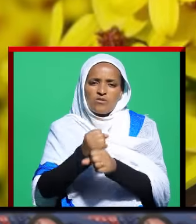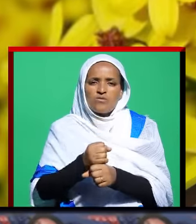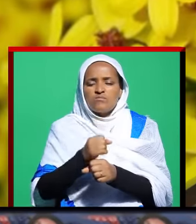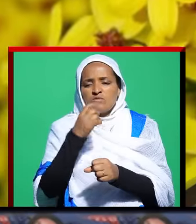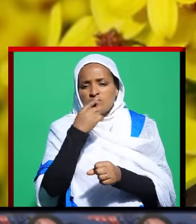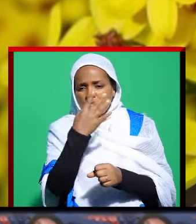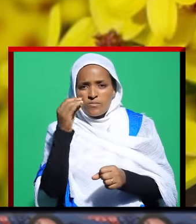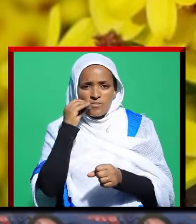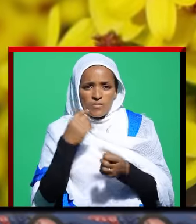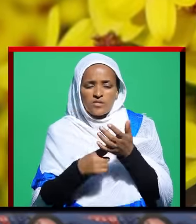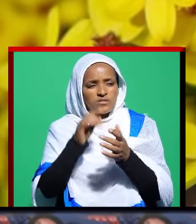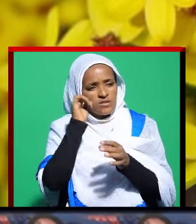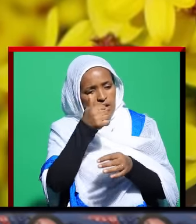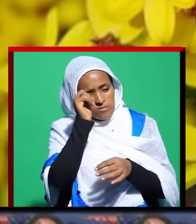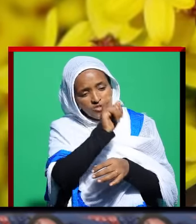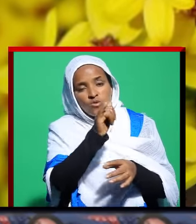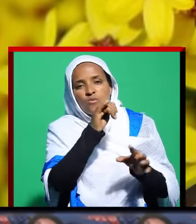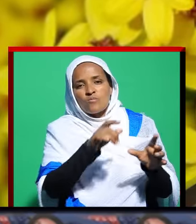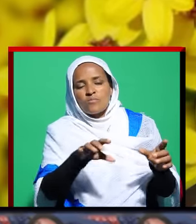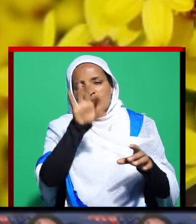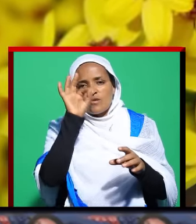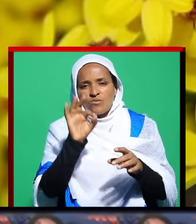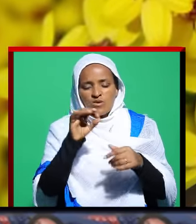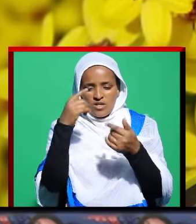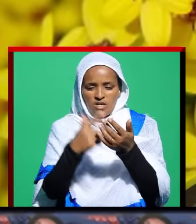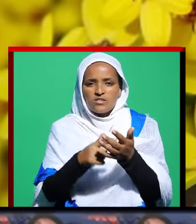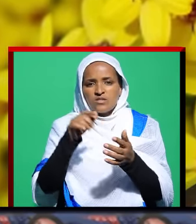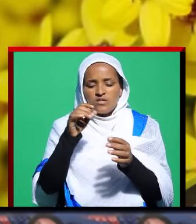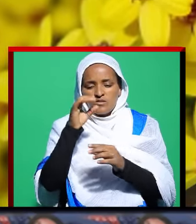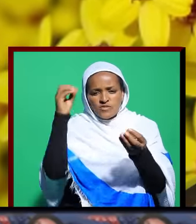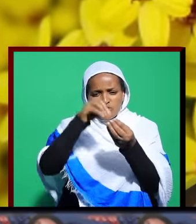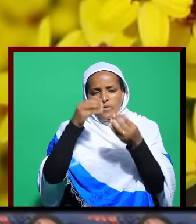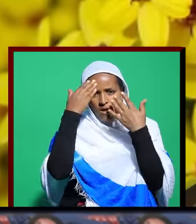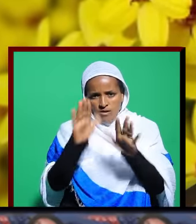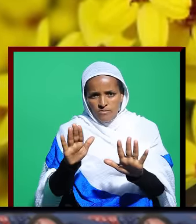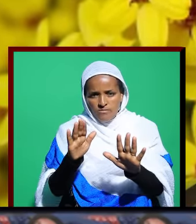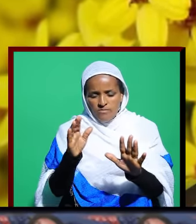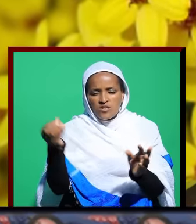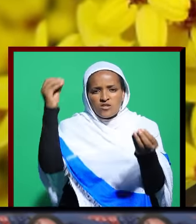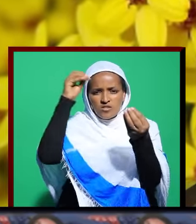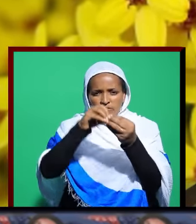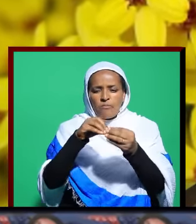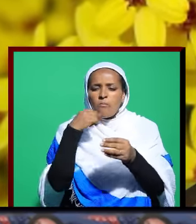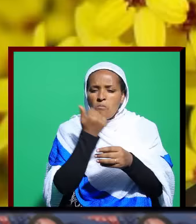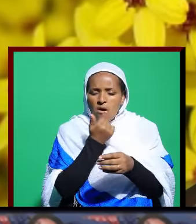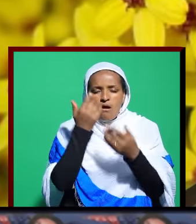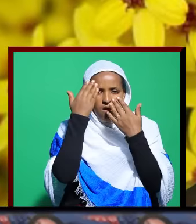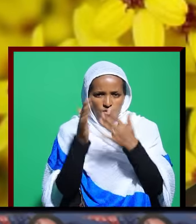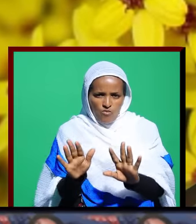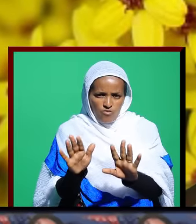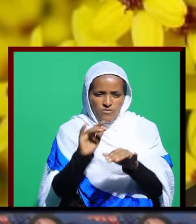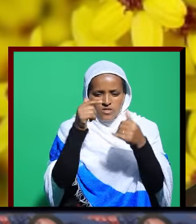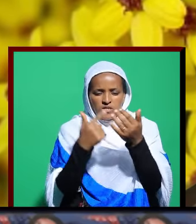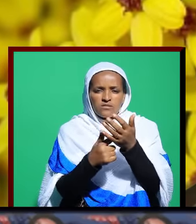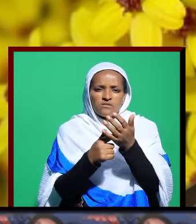ከታየው በማግስቱም ያ ቡና ቤት ነው የሚገኘው። እና እነዚህ ሰዎች እድሜ የሚጨመርላቸው ለምን እንደሆነ አያውቁም። የጨመረላቸው ማን